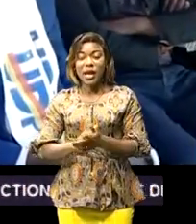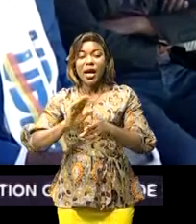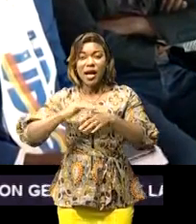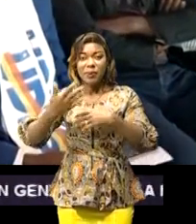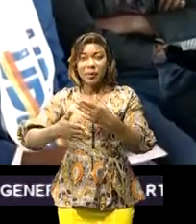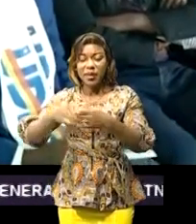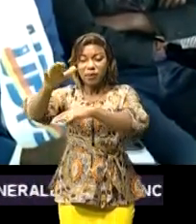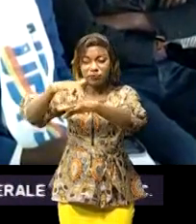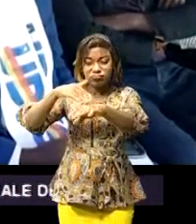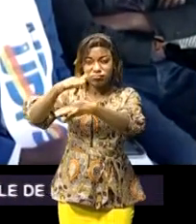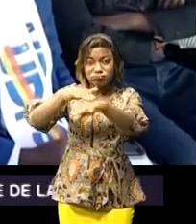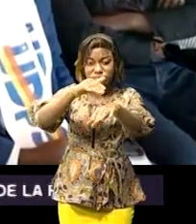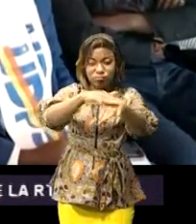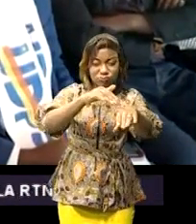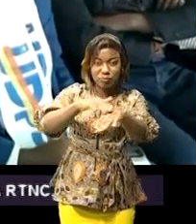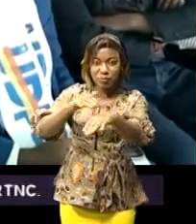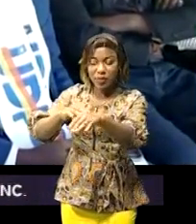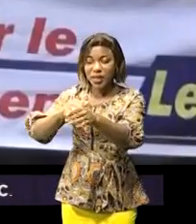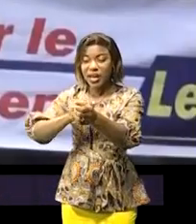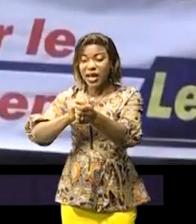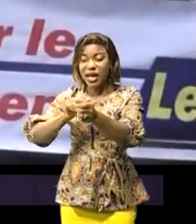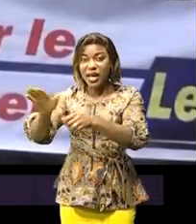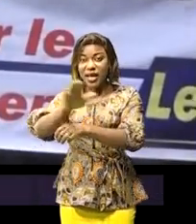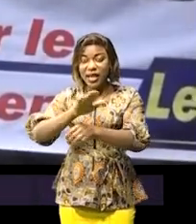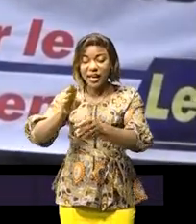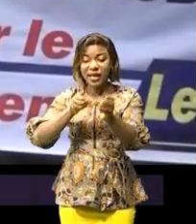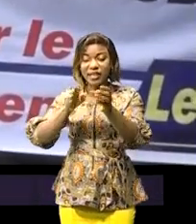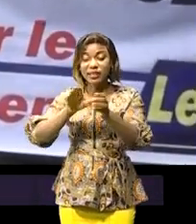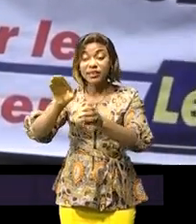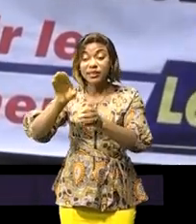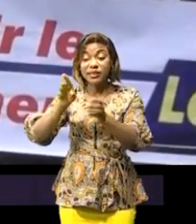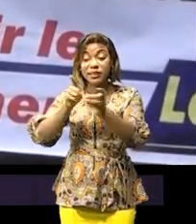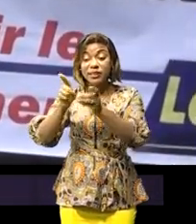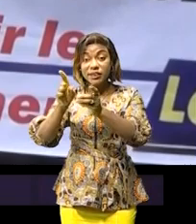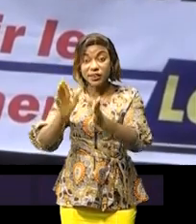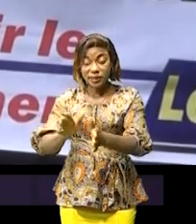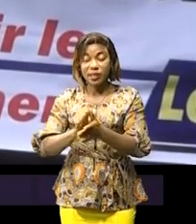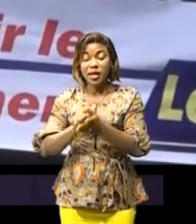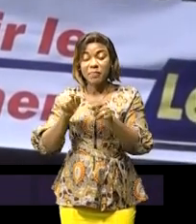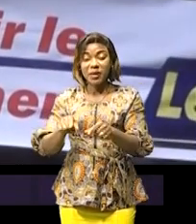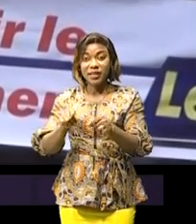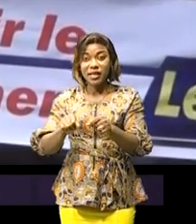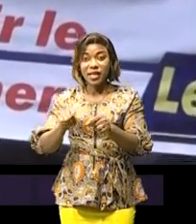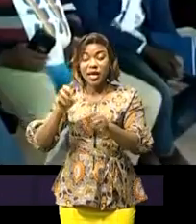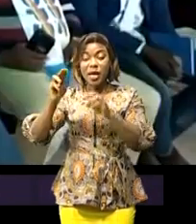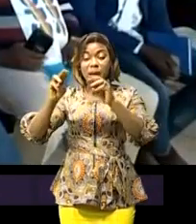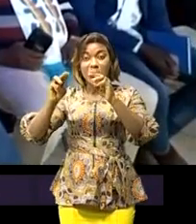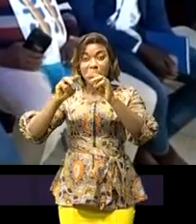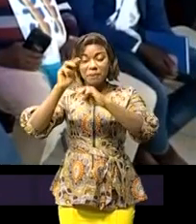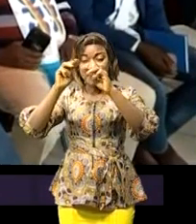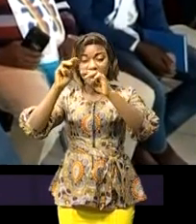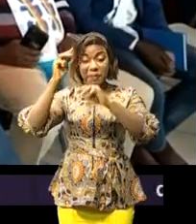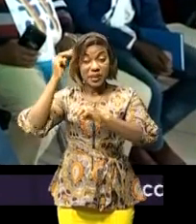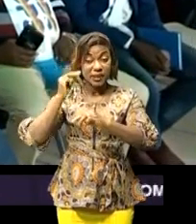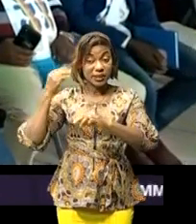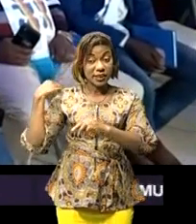suivi l'appel de leur leader, Alexis Kisaro, actuel ministre d'État et ministre des Infrastructures du